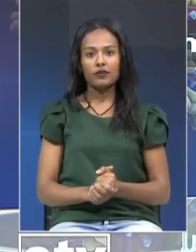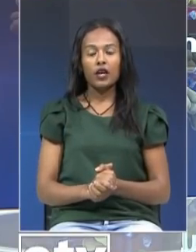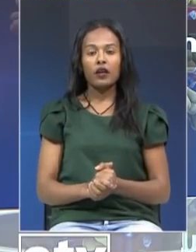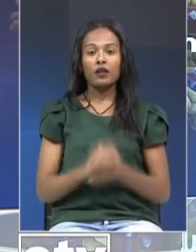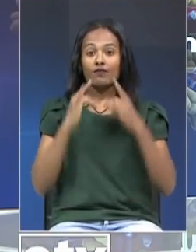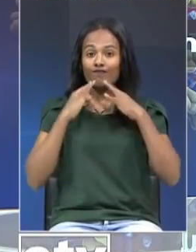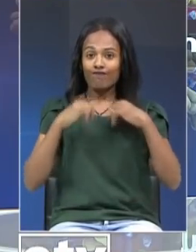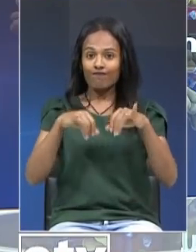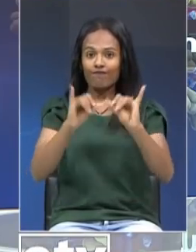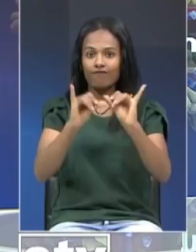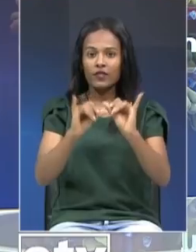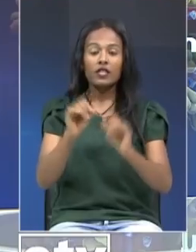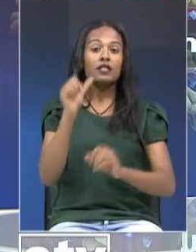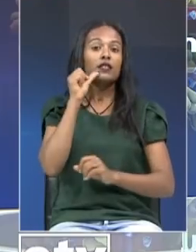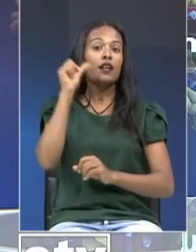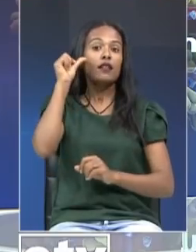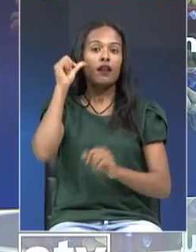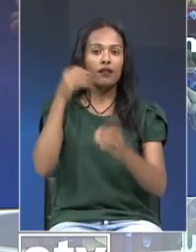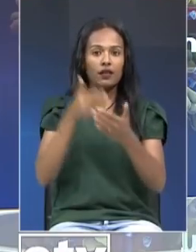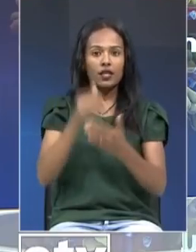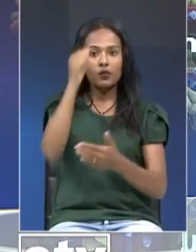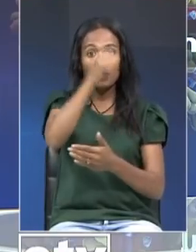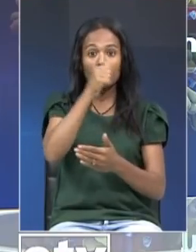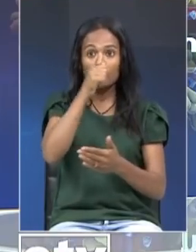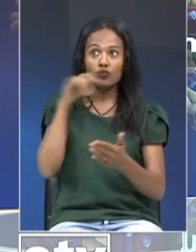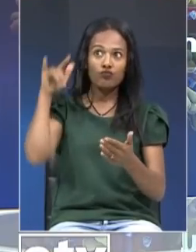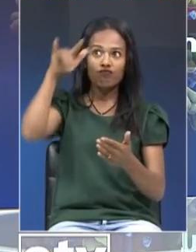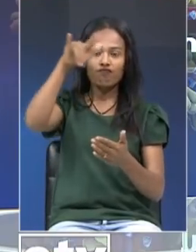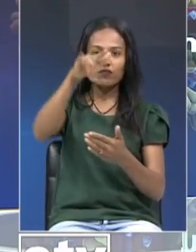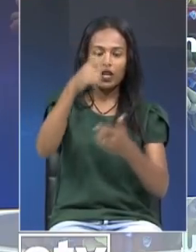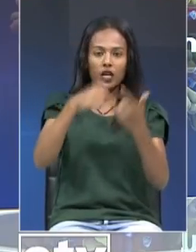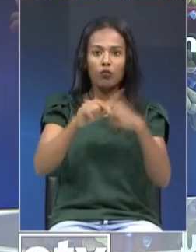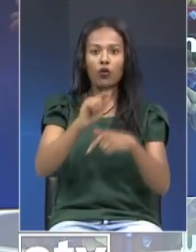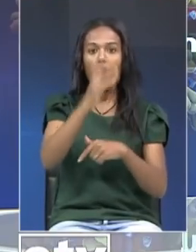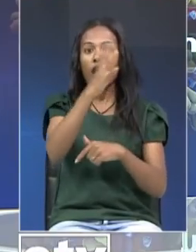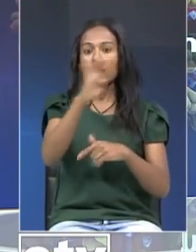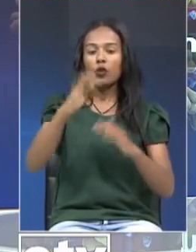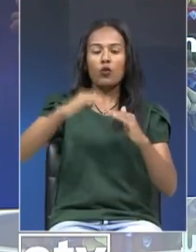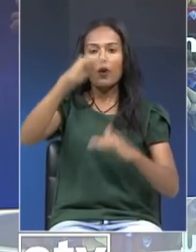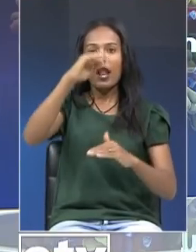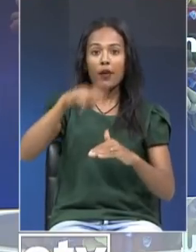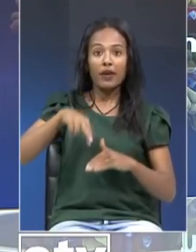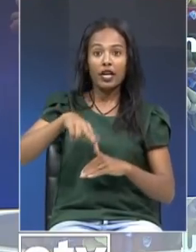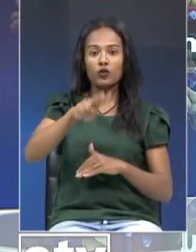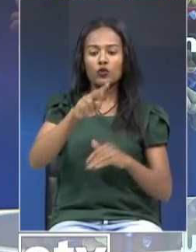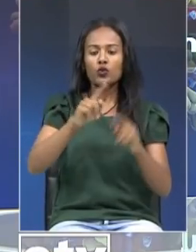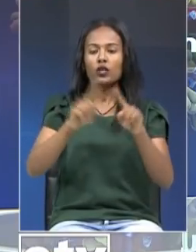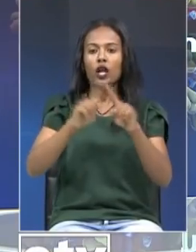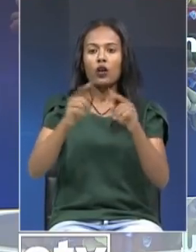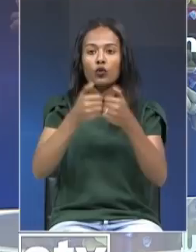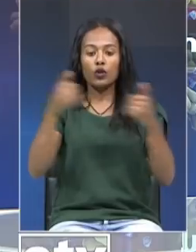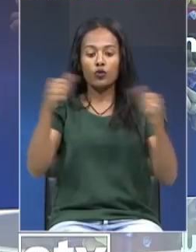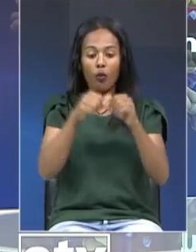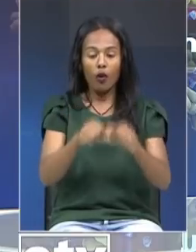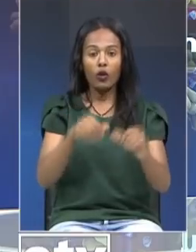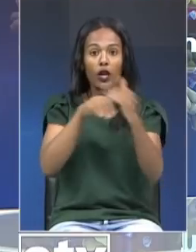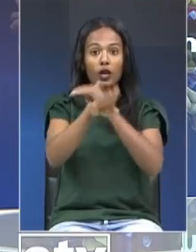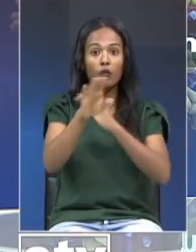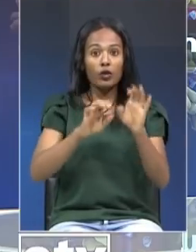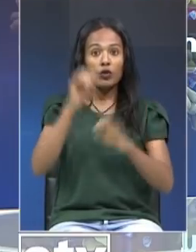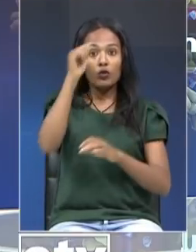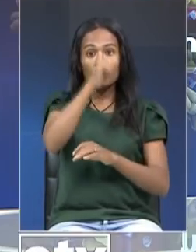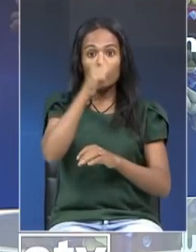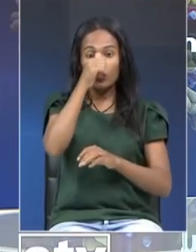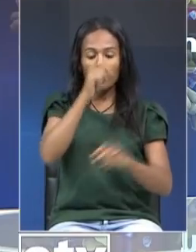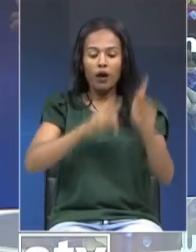ዜናዎቻችን ይቀጥላሉ። እስከ ትናንት ድረስ በኢትዮጵያ አየር መንገድ የገቡ ከ400 በላይ መንገደኞች ወደ ተለያዩ ለይቶ ማቆያዎች እንዲገቡ መደረጉን የኢትዮጵያ